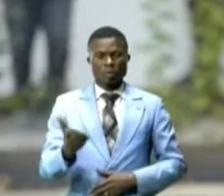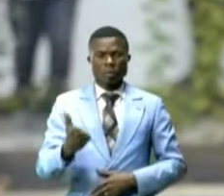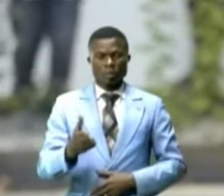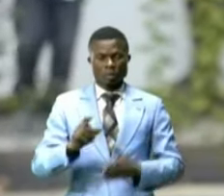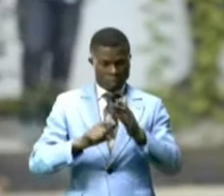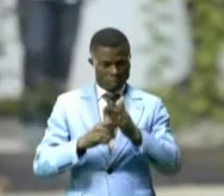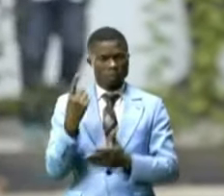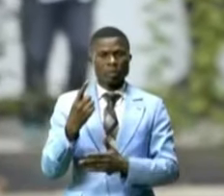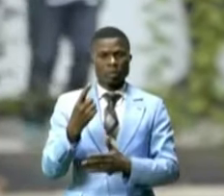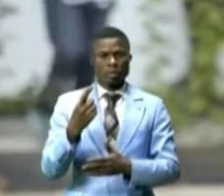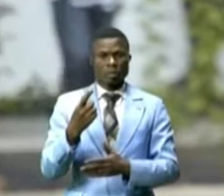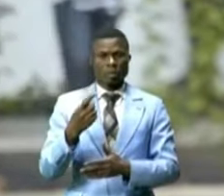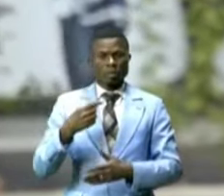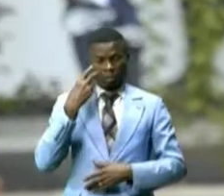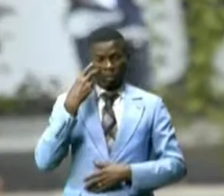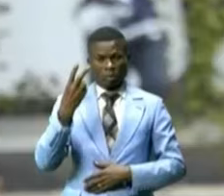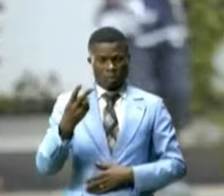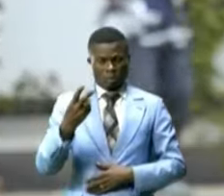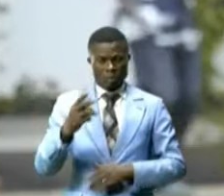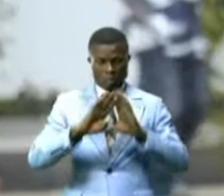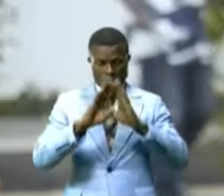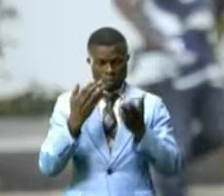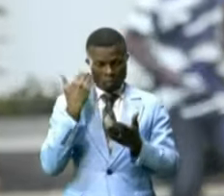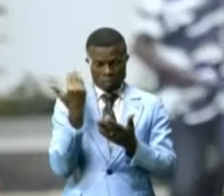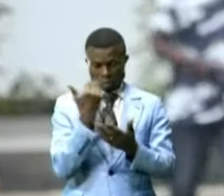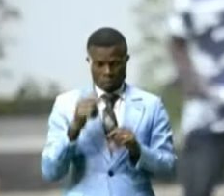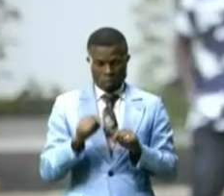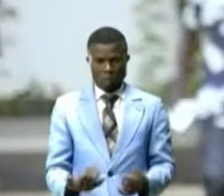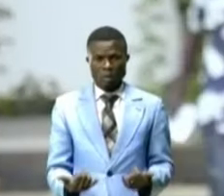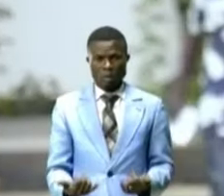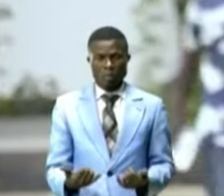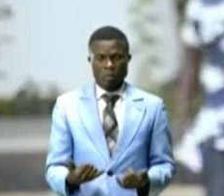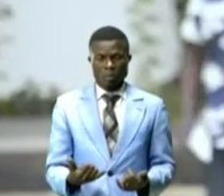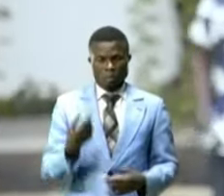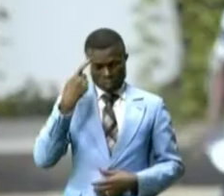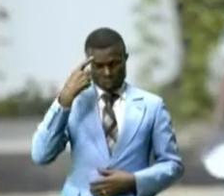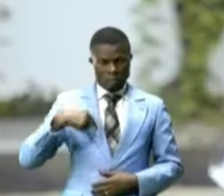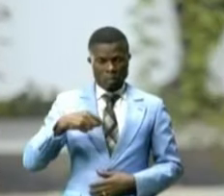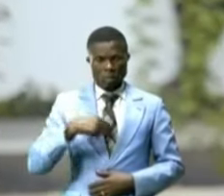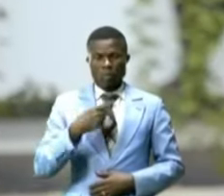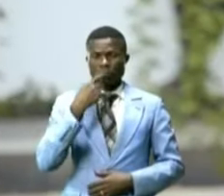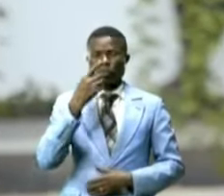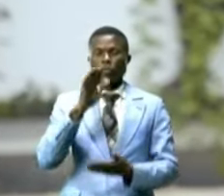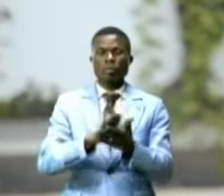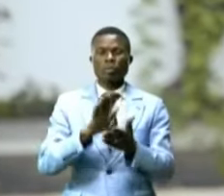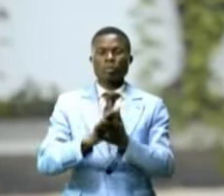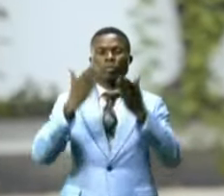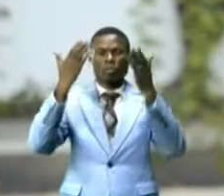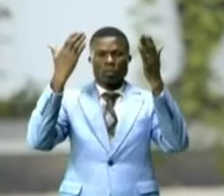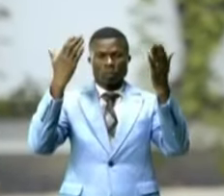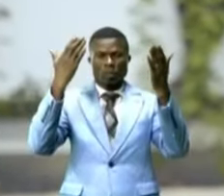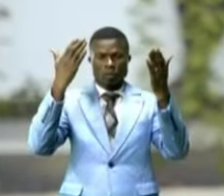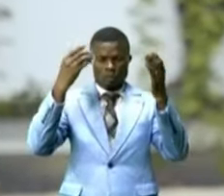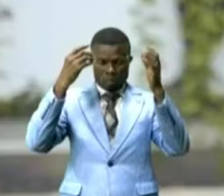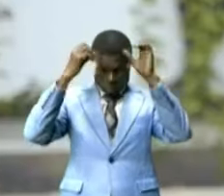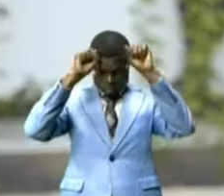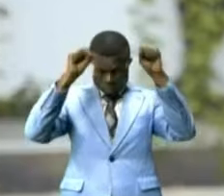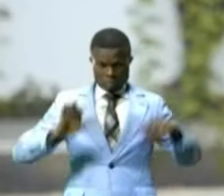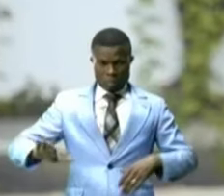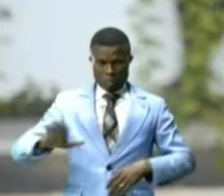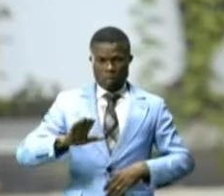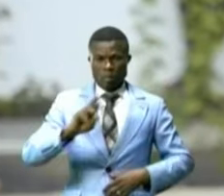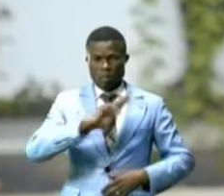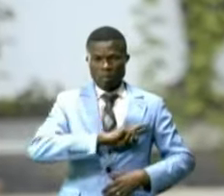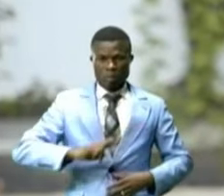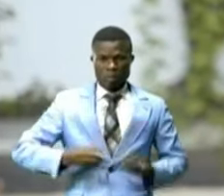première fois qu'on puisse voir ce que nous sommes en train de voir. Pour nous, nous glorifions vraiment le Seigneur pour le président de la République démocratique du